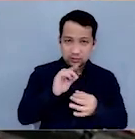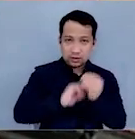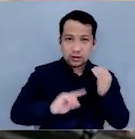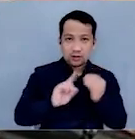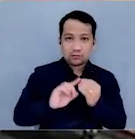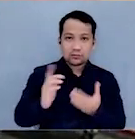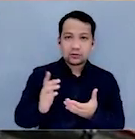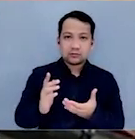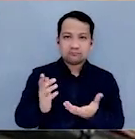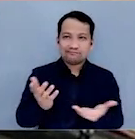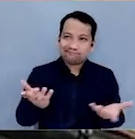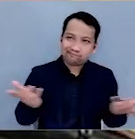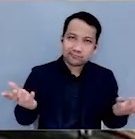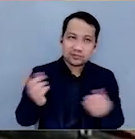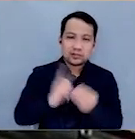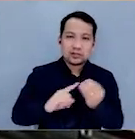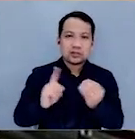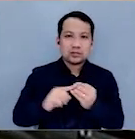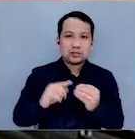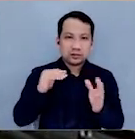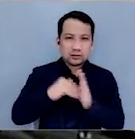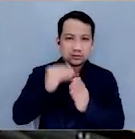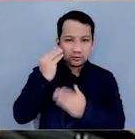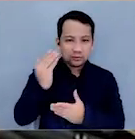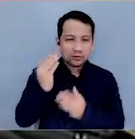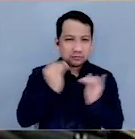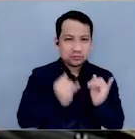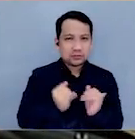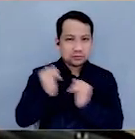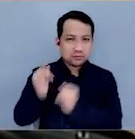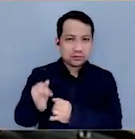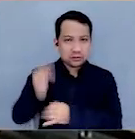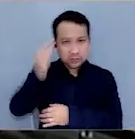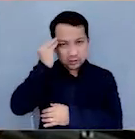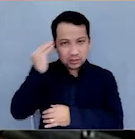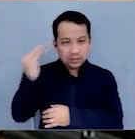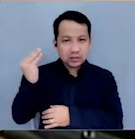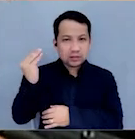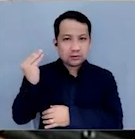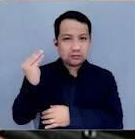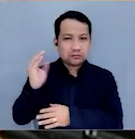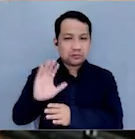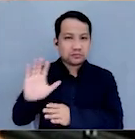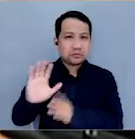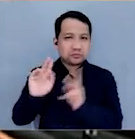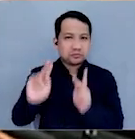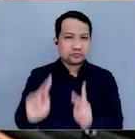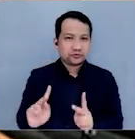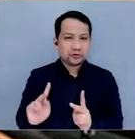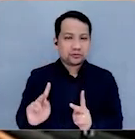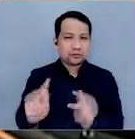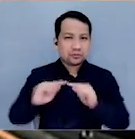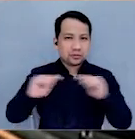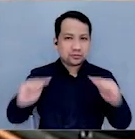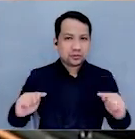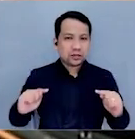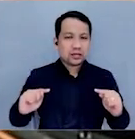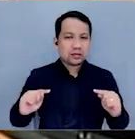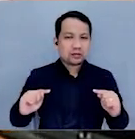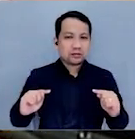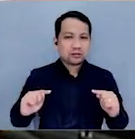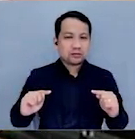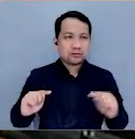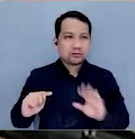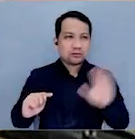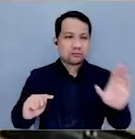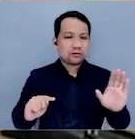nga panghihimasok naman sa individual na opinion ng ibang mga tao na taliwas o hindi sangayon sa opinion naman ng iba